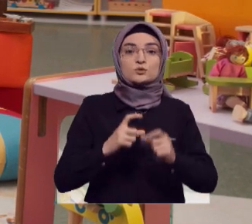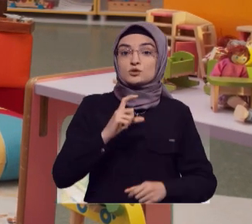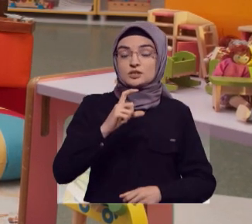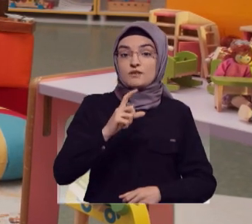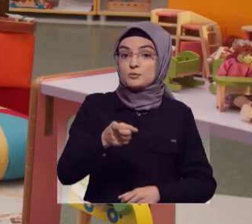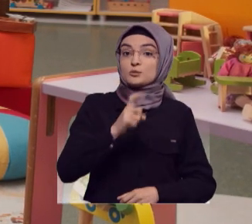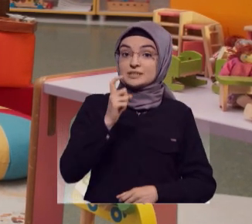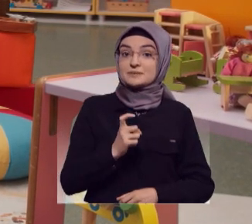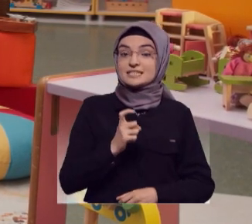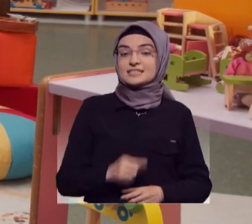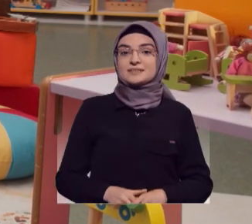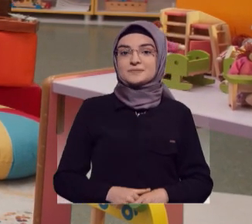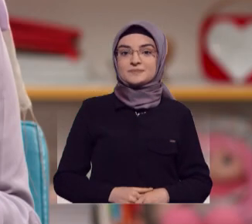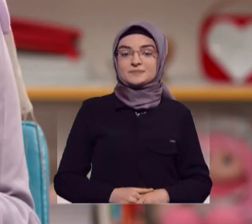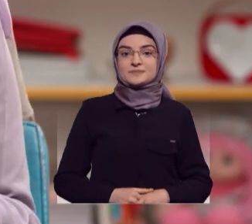bulabilecek misiniz?